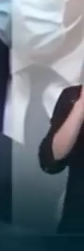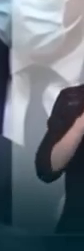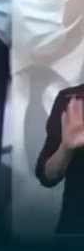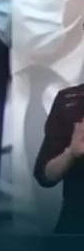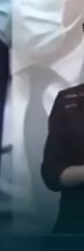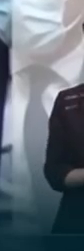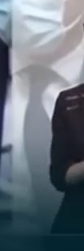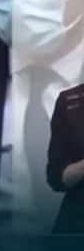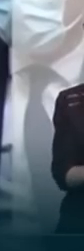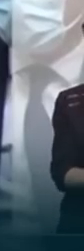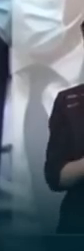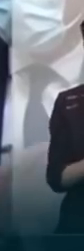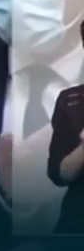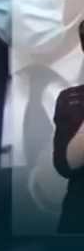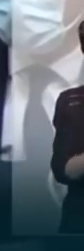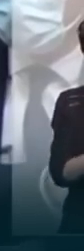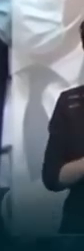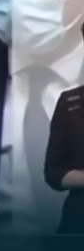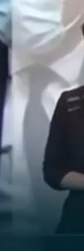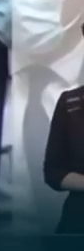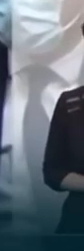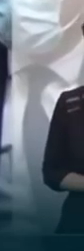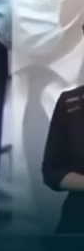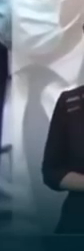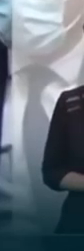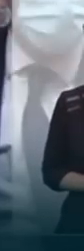La parole est à Monsieur Bernalicis et à lui seul.